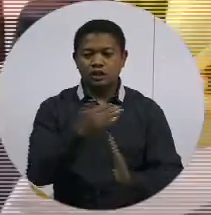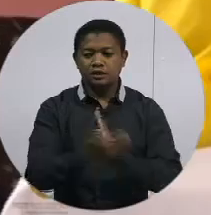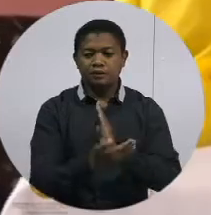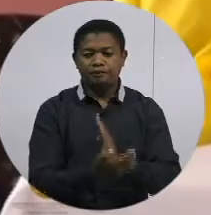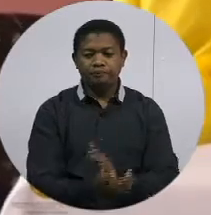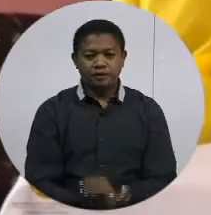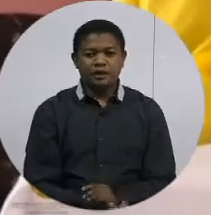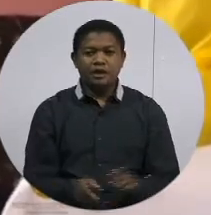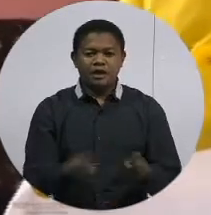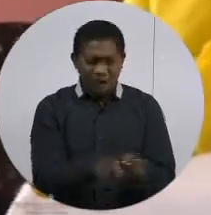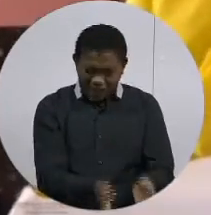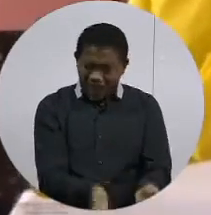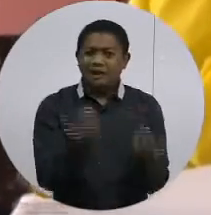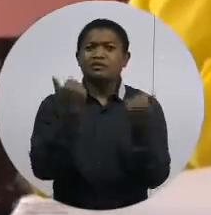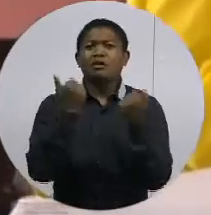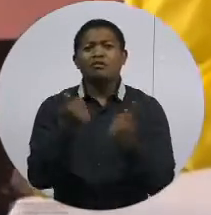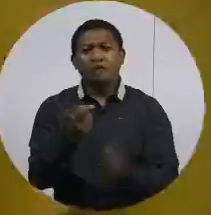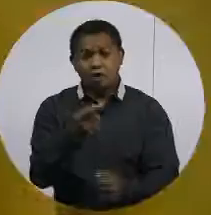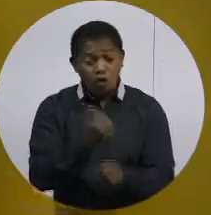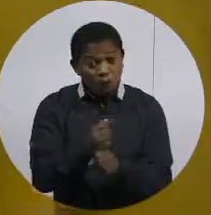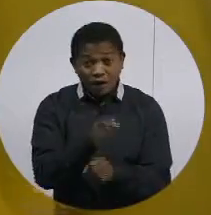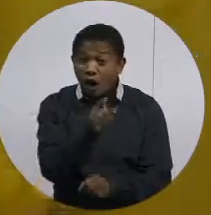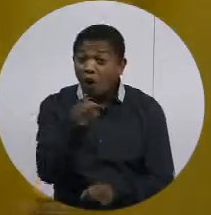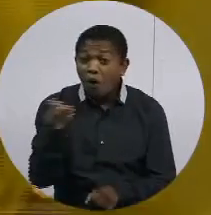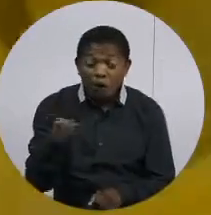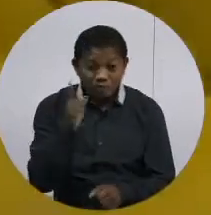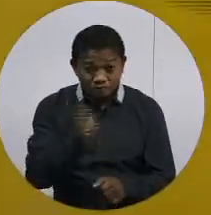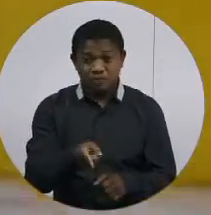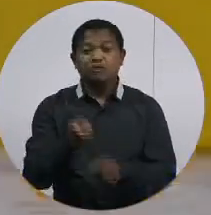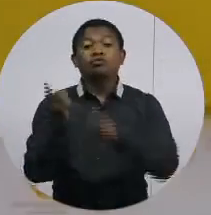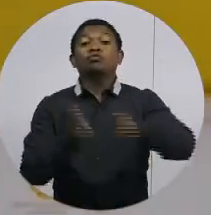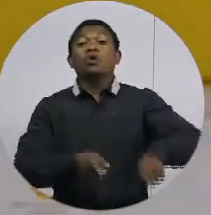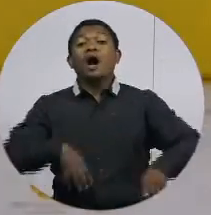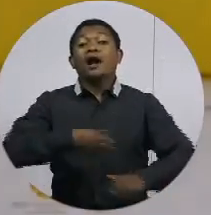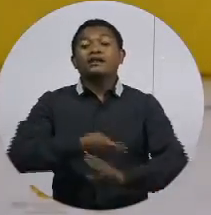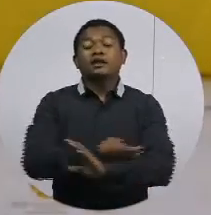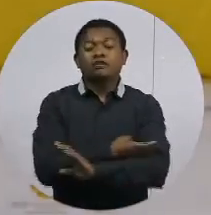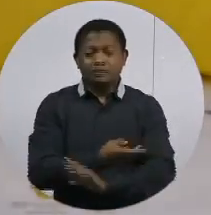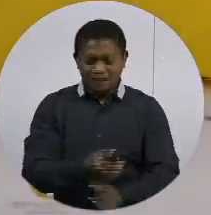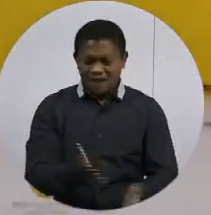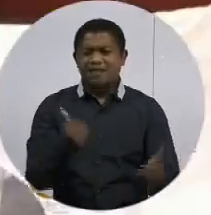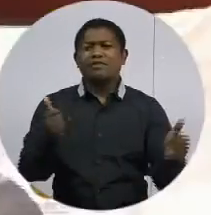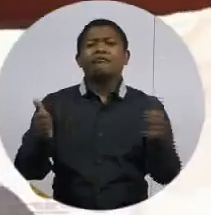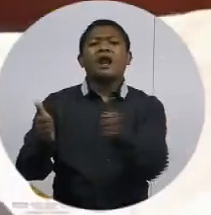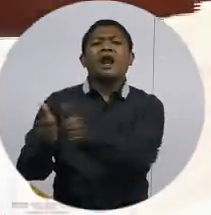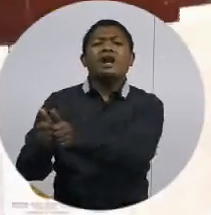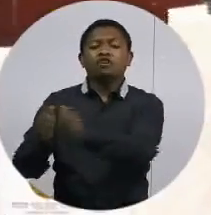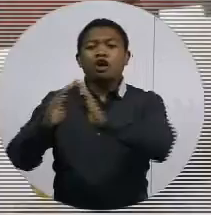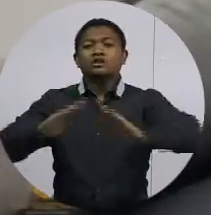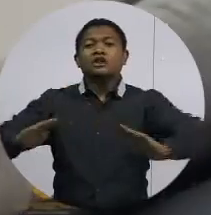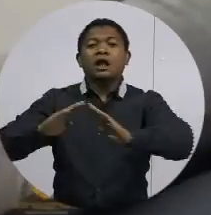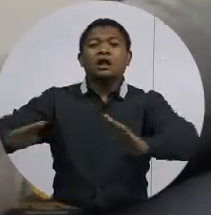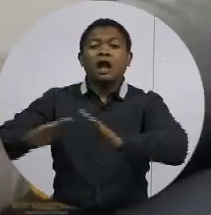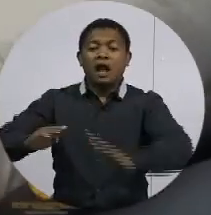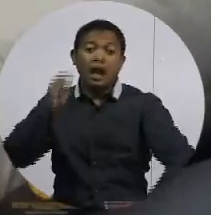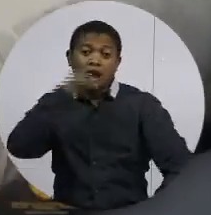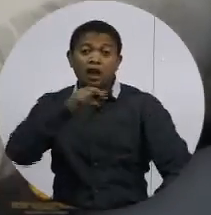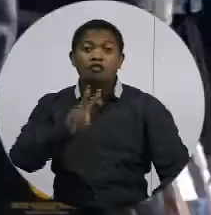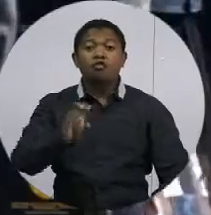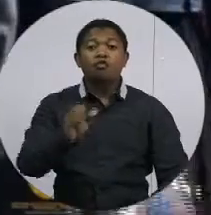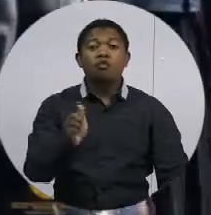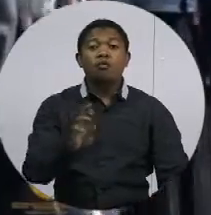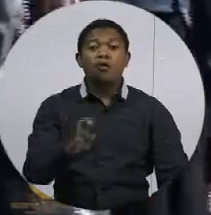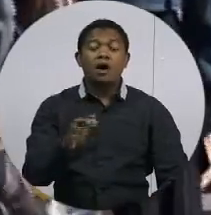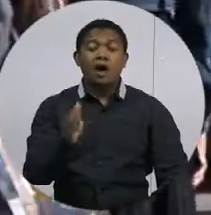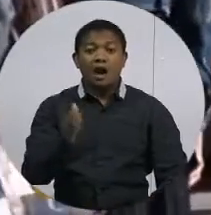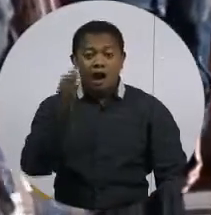olona misoritra aretina mba hanantona eny amin'ny vilage voarandotam-penaka anaovana fitiliana mba tsy ho tratra aoriana